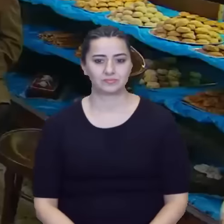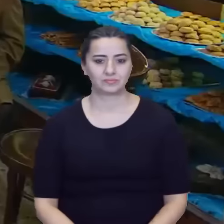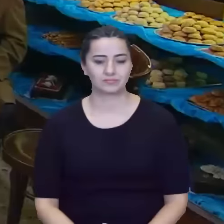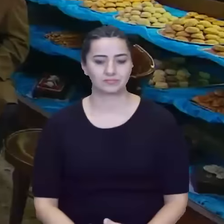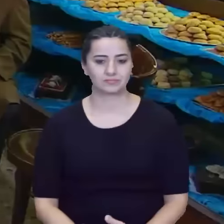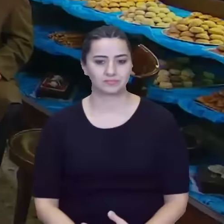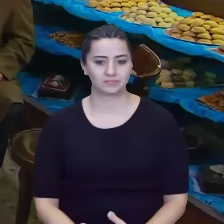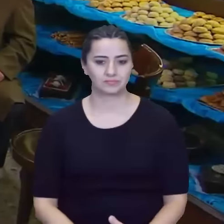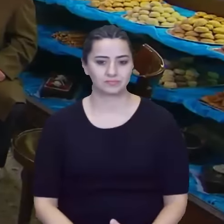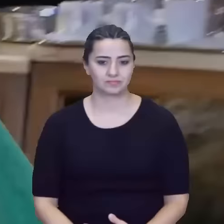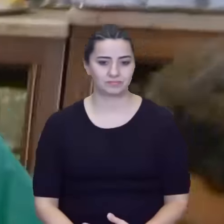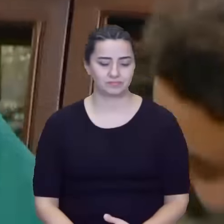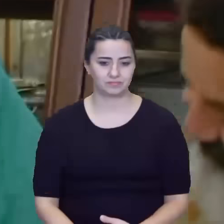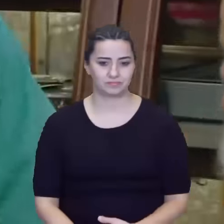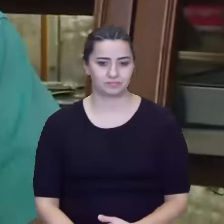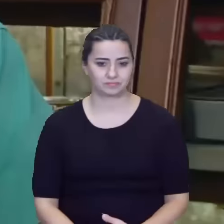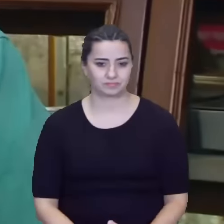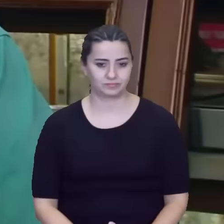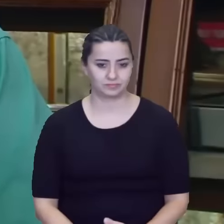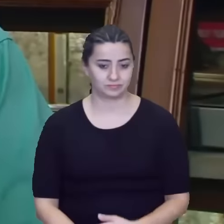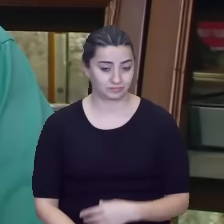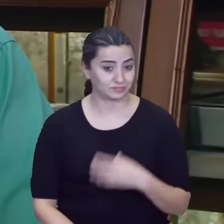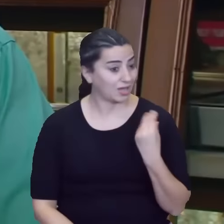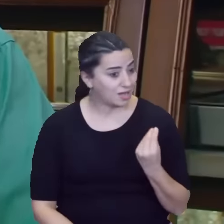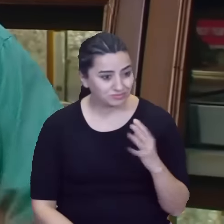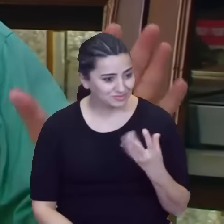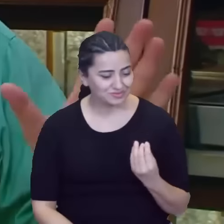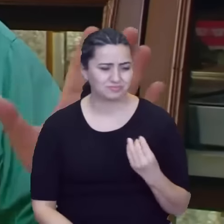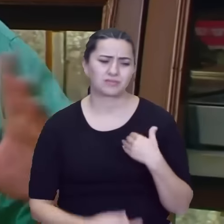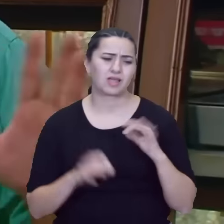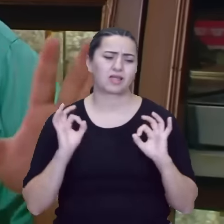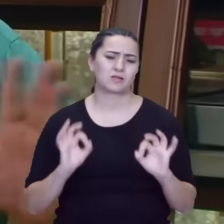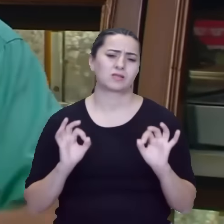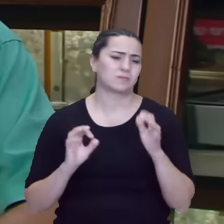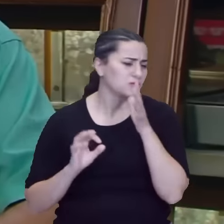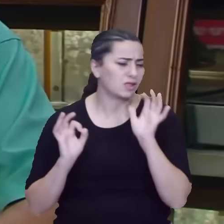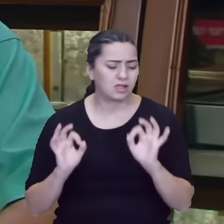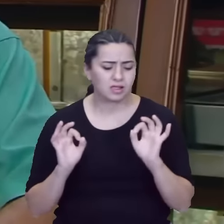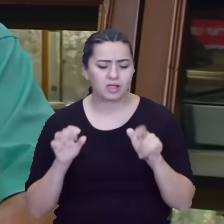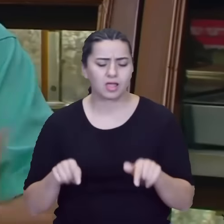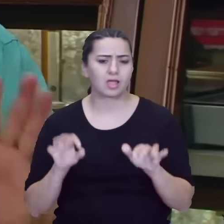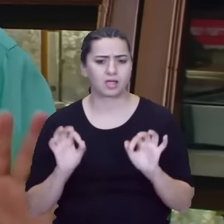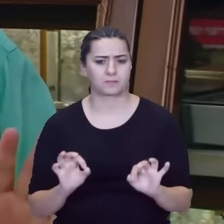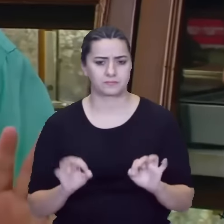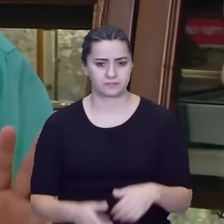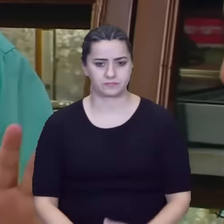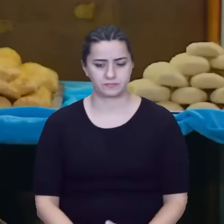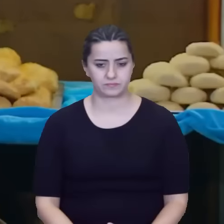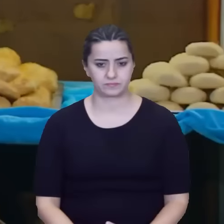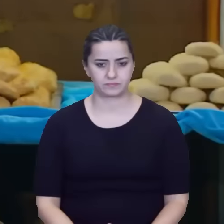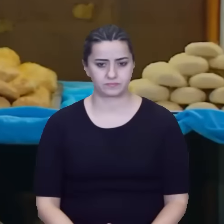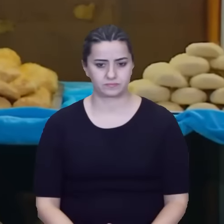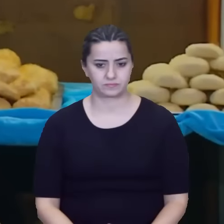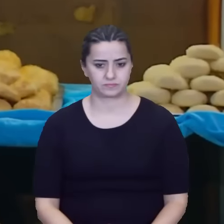yiyor. Sami yanına oturdu. Yemiyor mu ya? Valla ben aynı işte. Hep bildiğin gibi de burada böyle bu aynı şeylerle